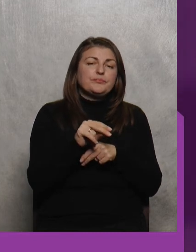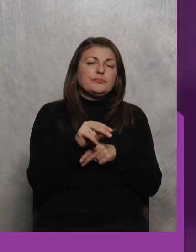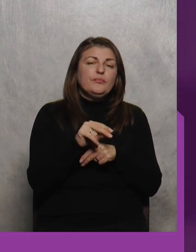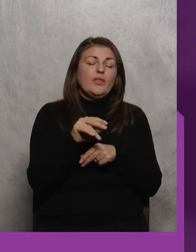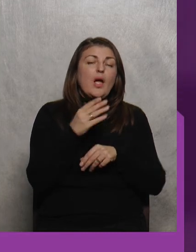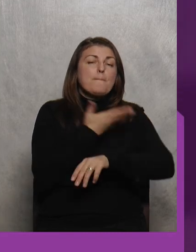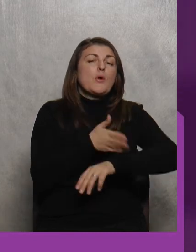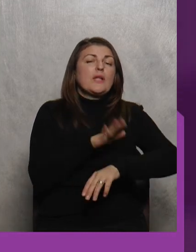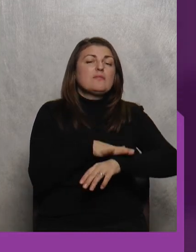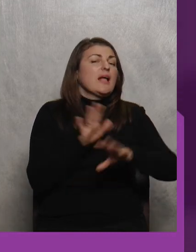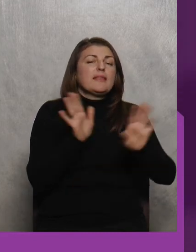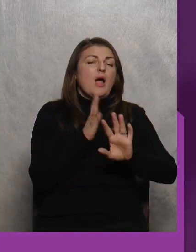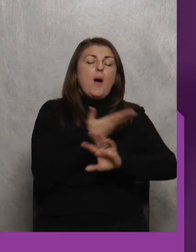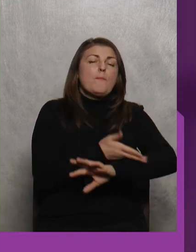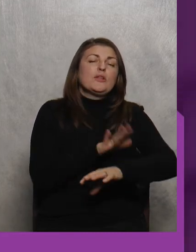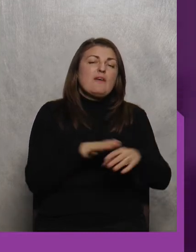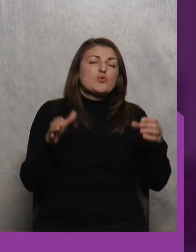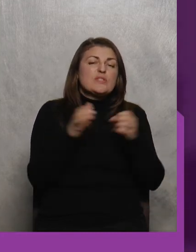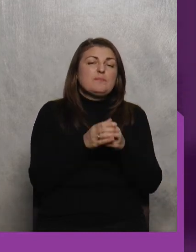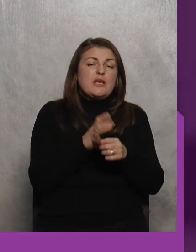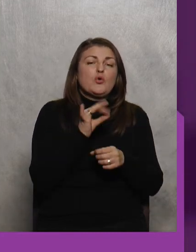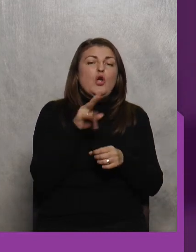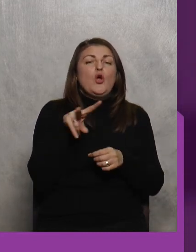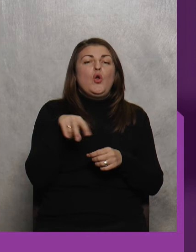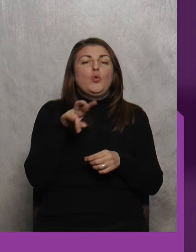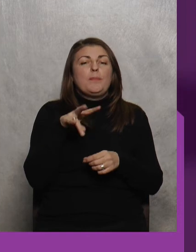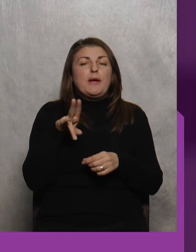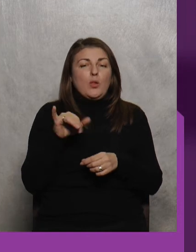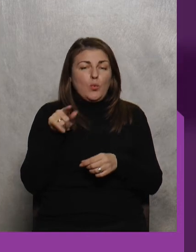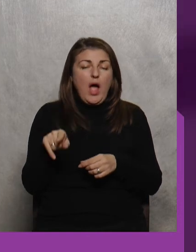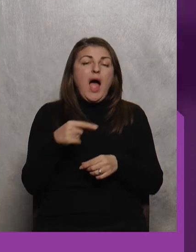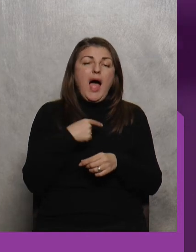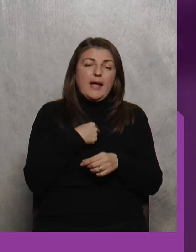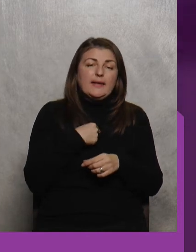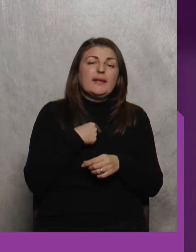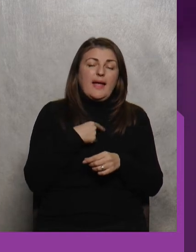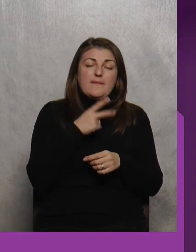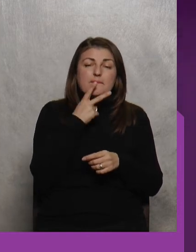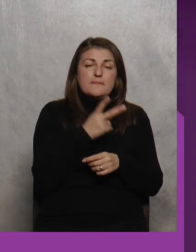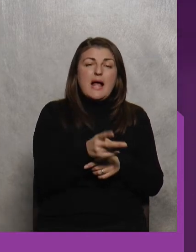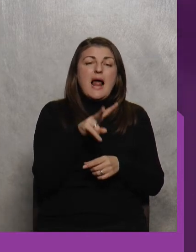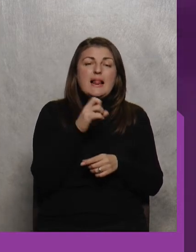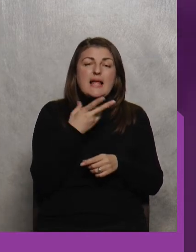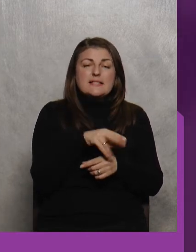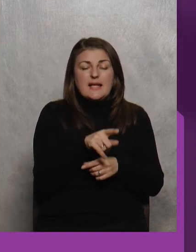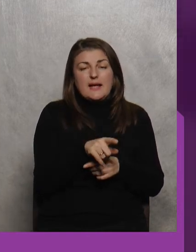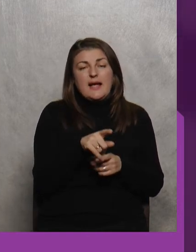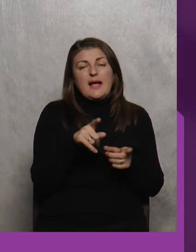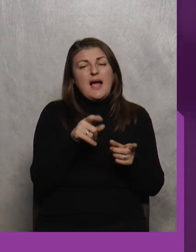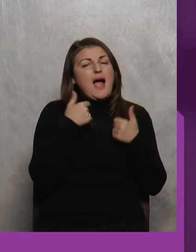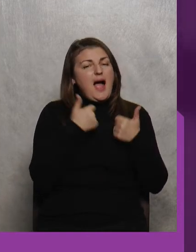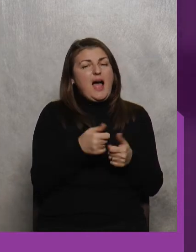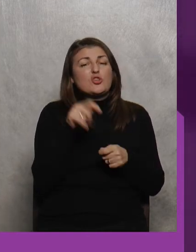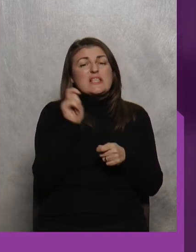Олесю? Полтавську збірну, а, і Людмилу. А, Полтавську збірну, перепрошую. Да, і Людмилу. А я з Пінчуком Олександром, бачите, Леся